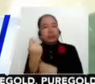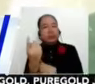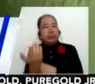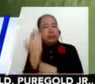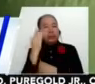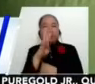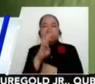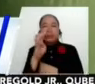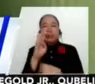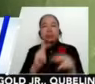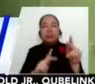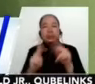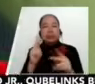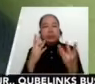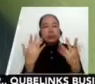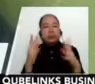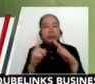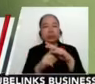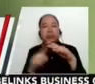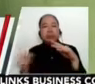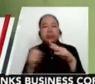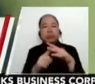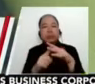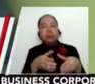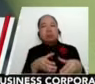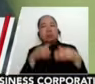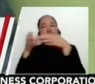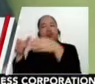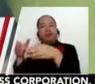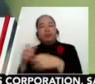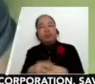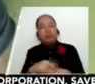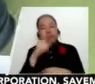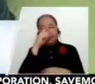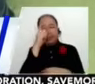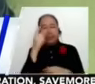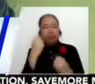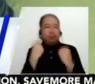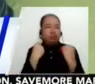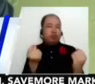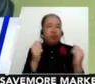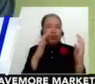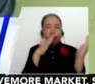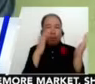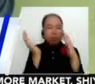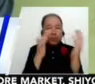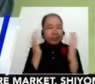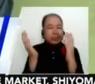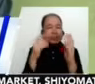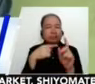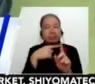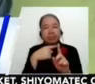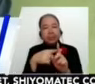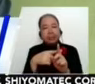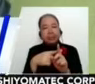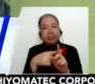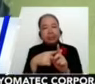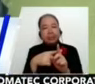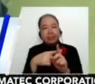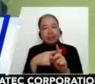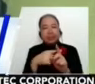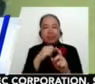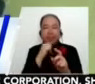inilikas. Kasi malakas po yung hangin, ma'am. At saka, hindi rin po safe sa